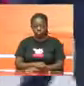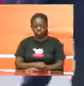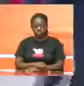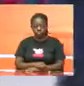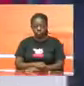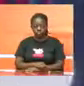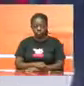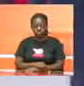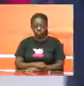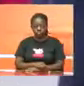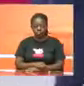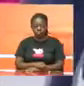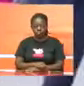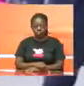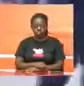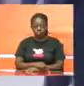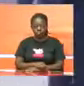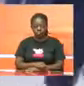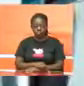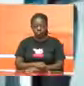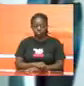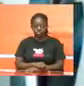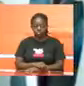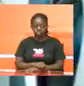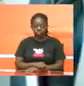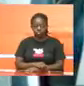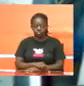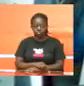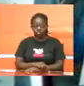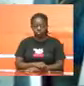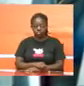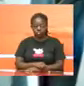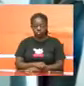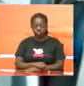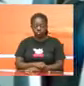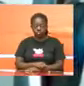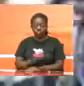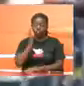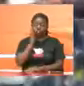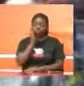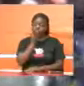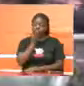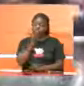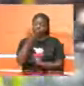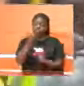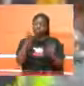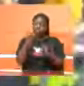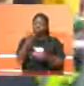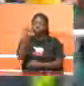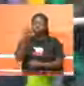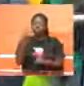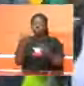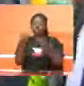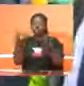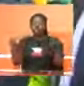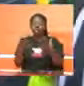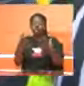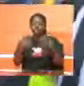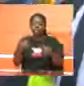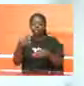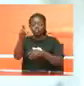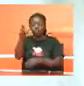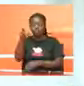Ne President wa Burundi Evariste Ndayishimiye ne yakungubagidde Magufuli n'asasira abantu be Tanzania. Ne famire ya Magufuli okufiirwa omuntu waabwe.